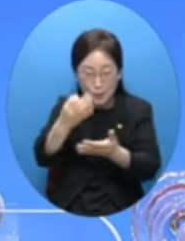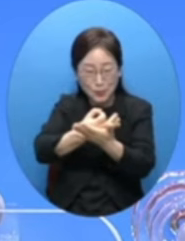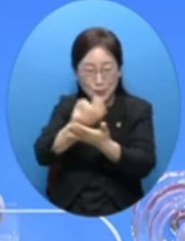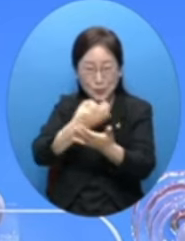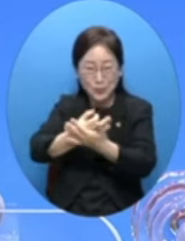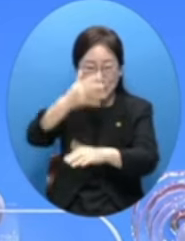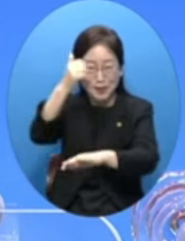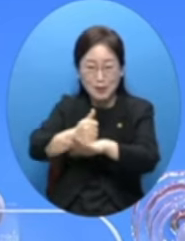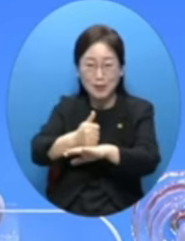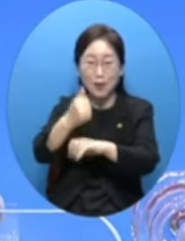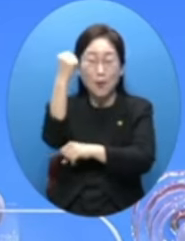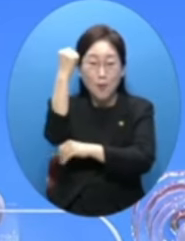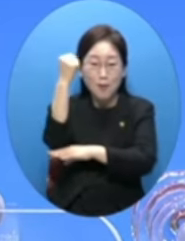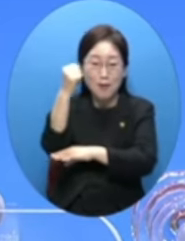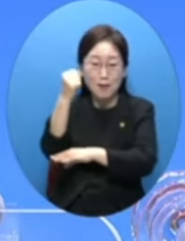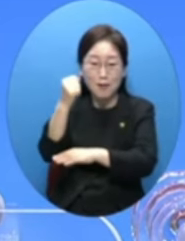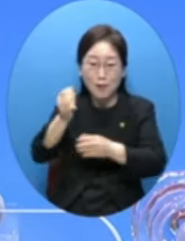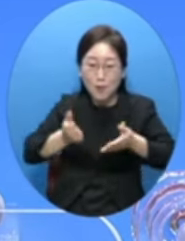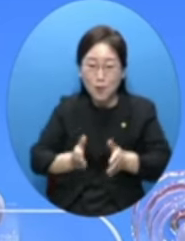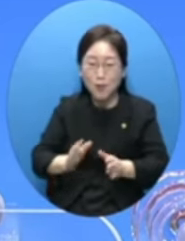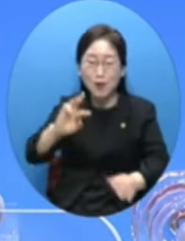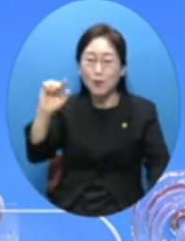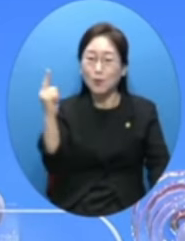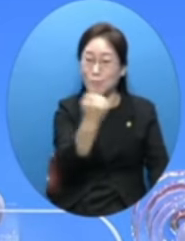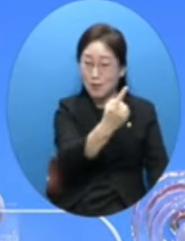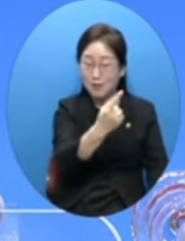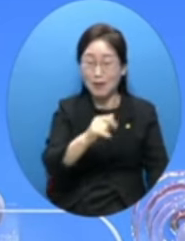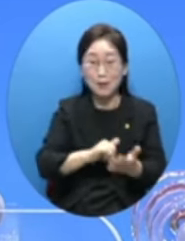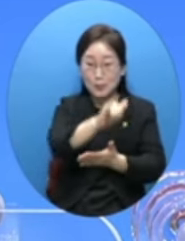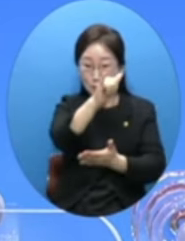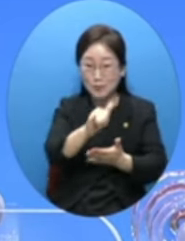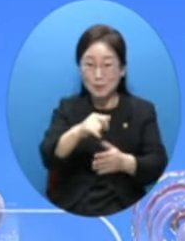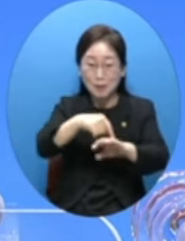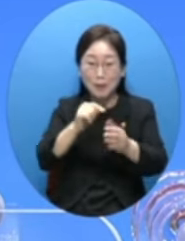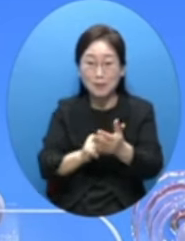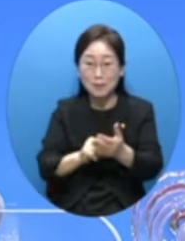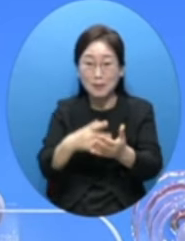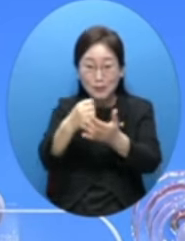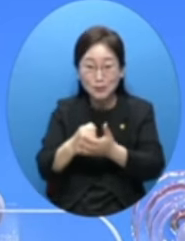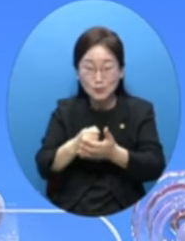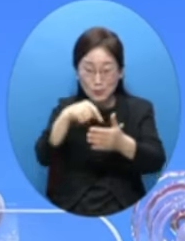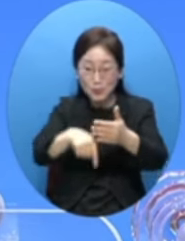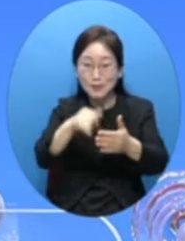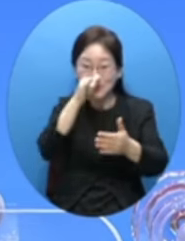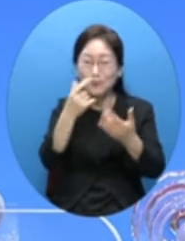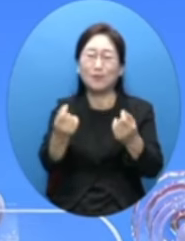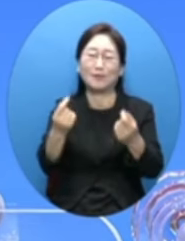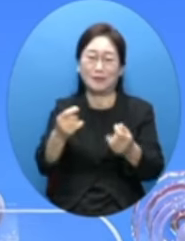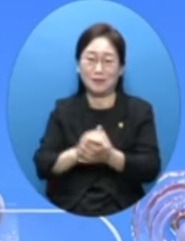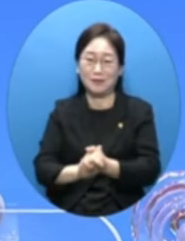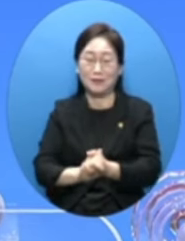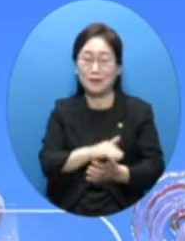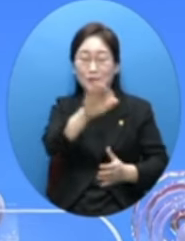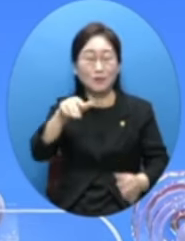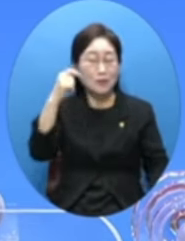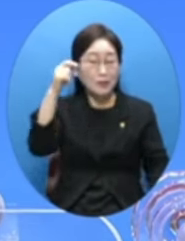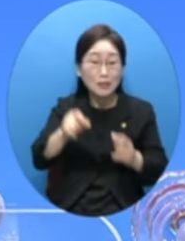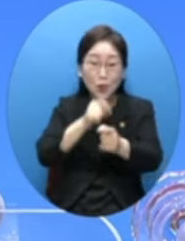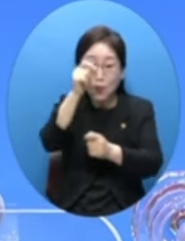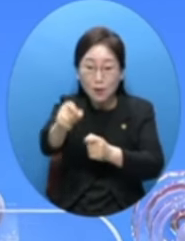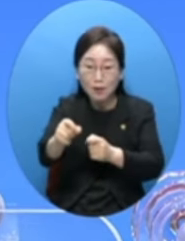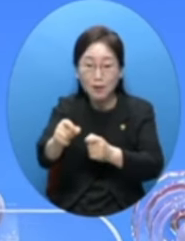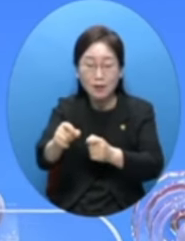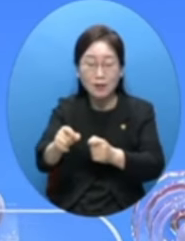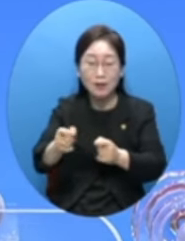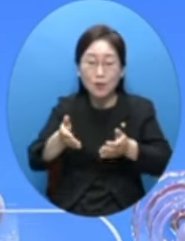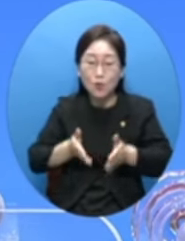본향으로 돌아가고 싶은 그런 마음으로 머물고 있는 것처럼 우리는 우리의 영원한 고향의 천국을